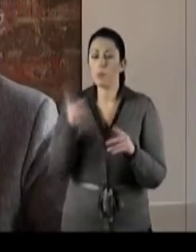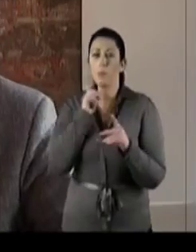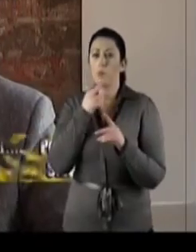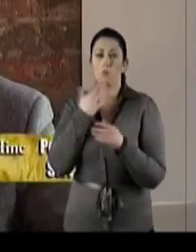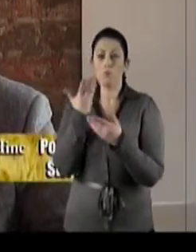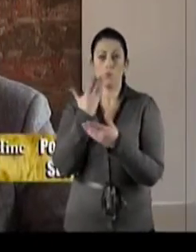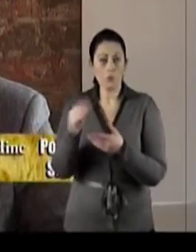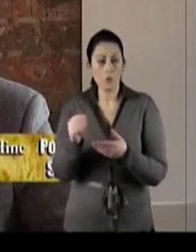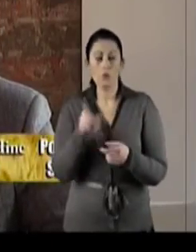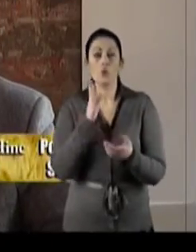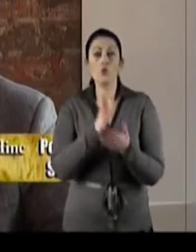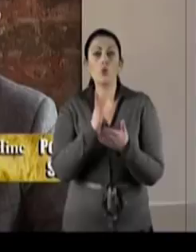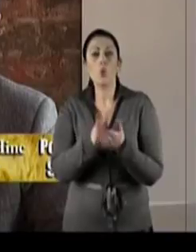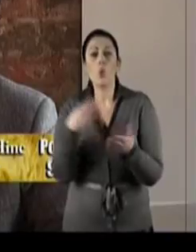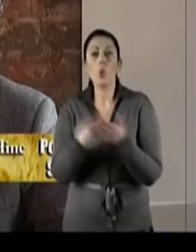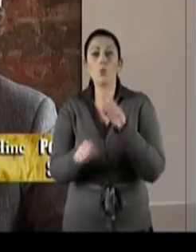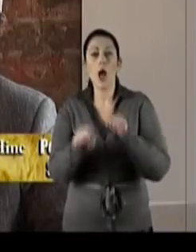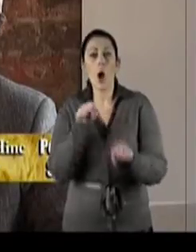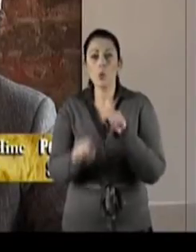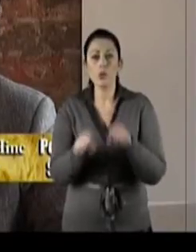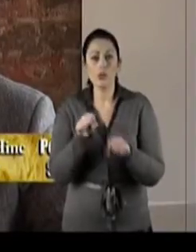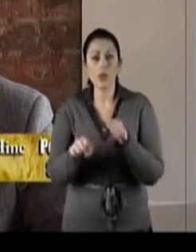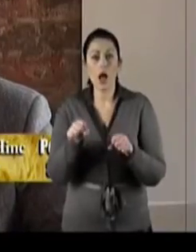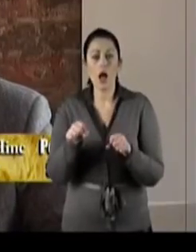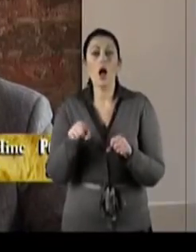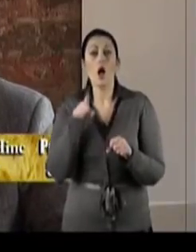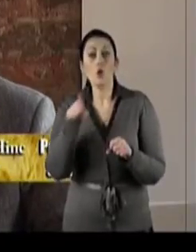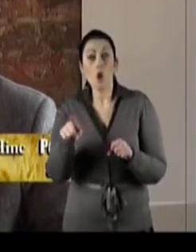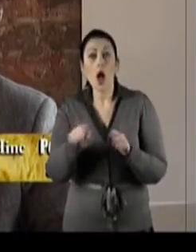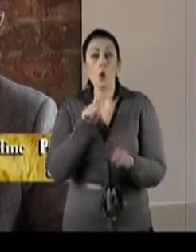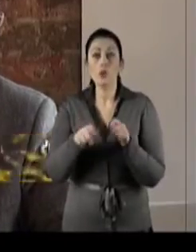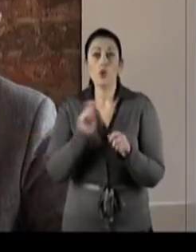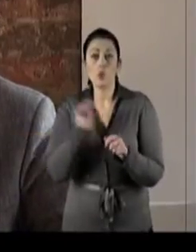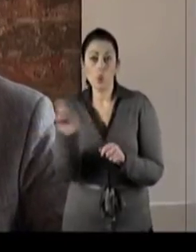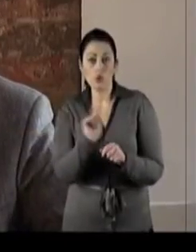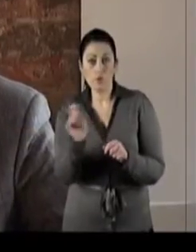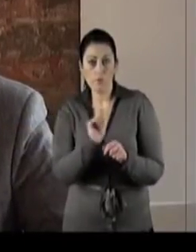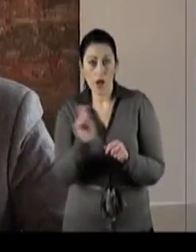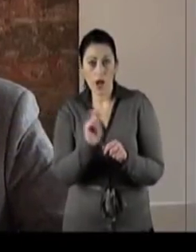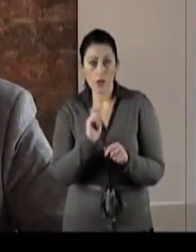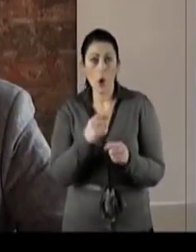tych towarów, które możemy nabyć na aukcji. A na aukcji nabywamy towary używane.